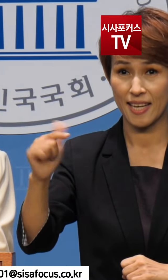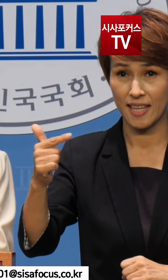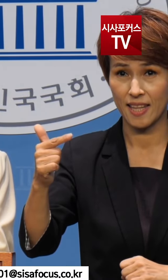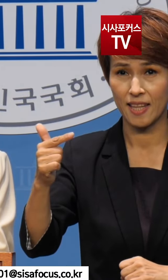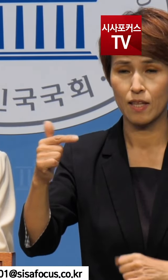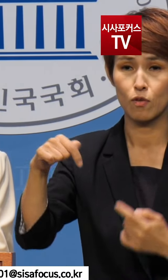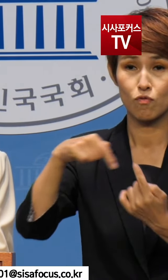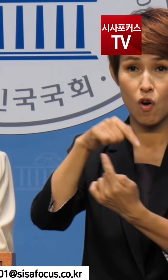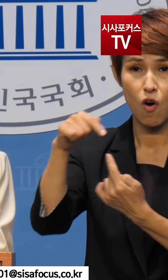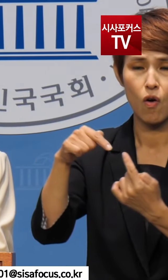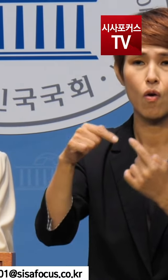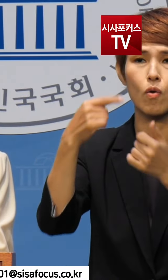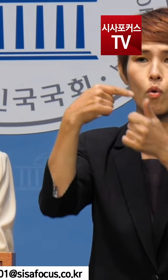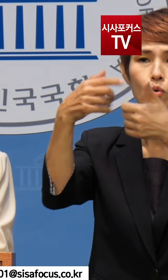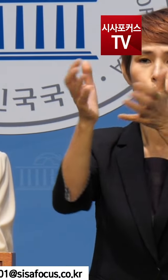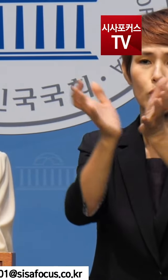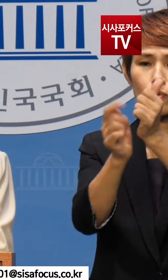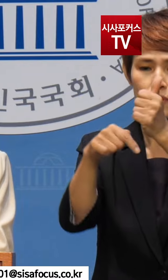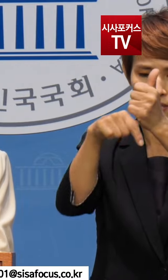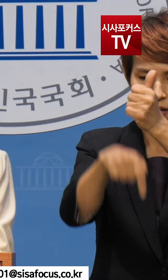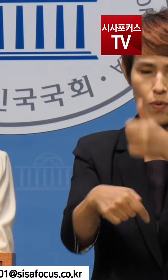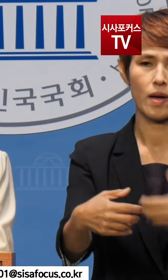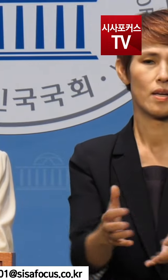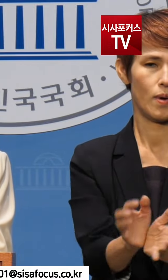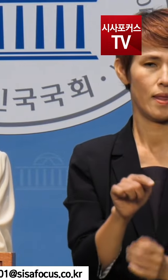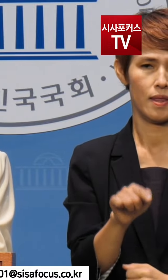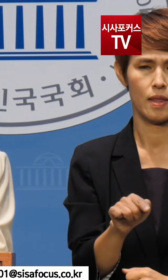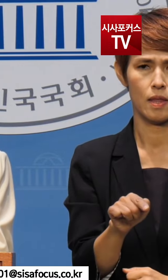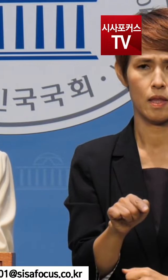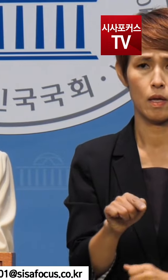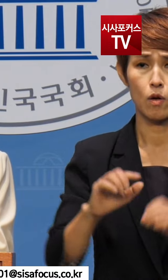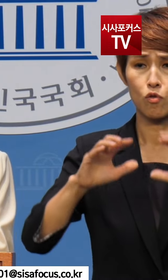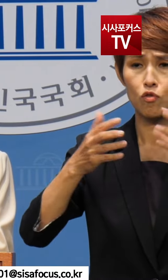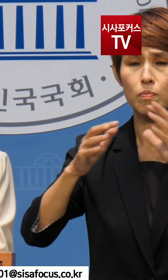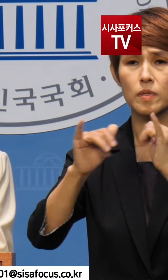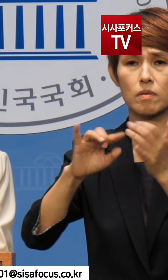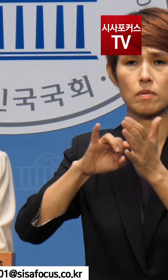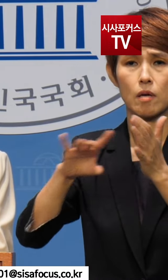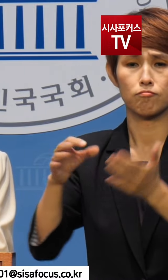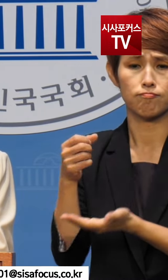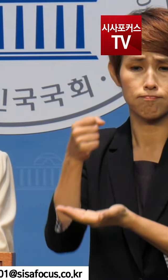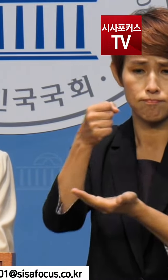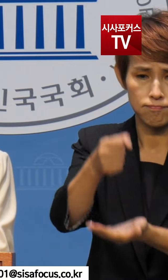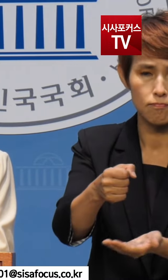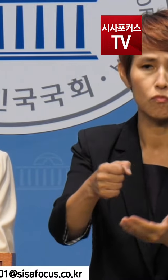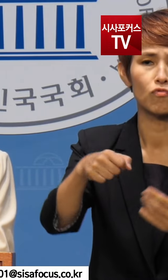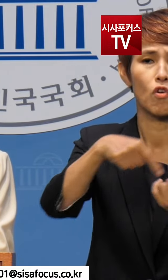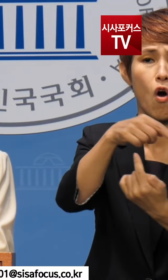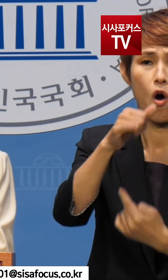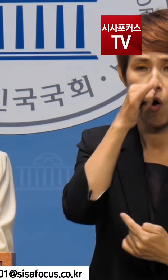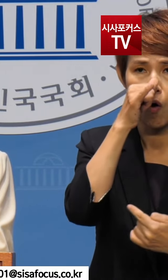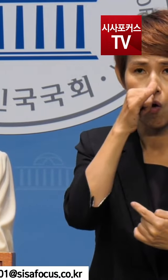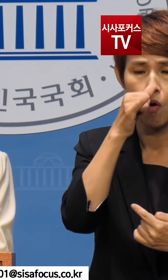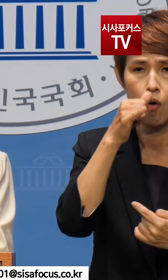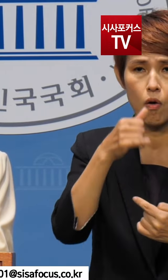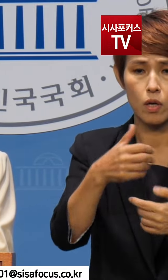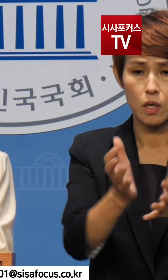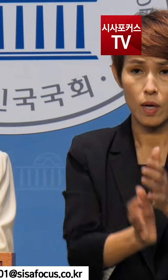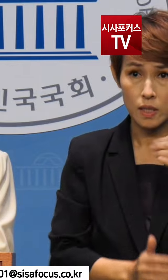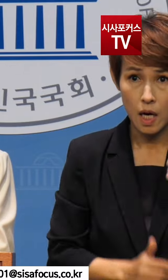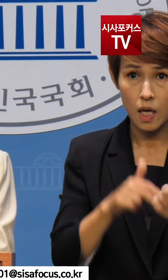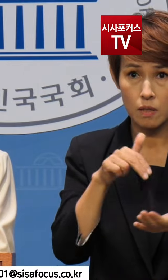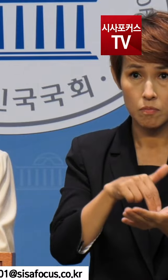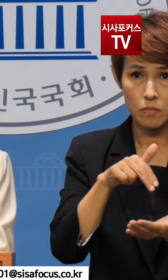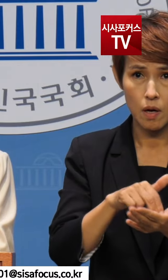교육부 산하기관입니다. 국민의 세금으로 운영되는 산하기관장으로서 매우 부적절한 처사임을